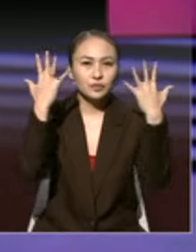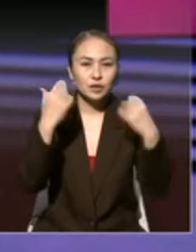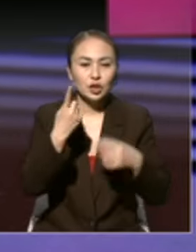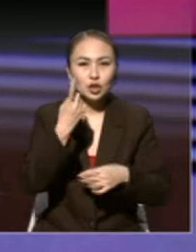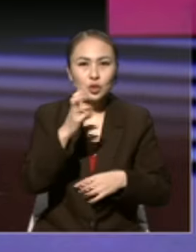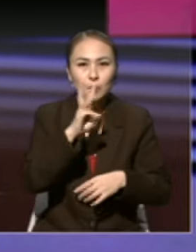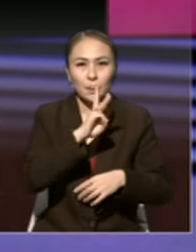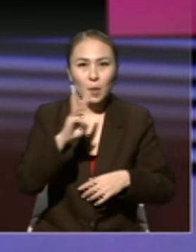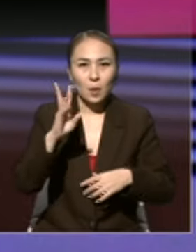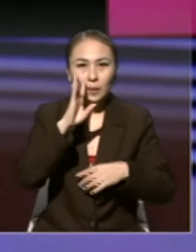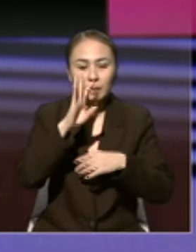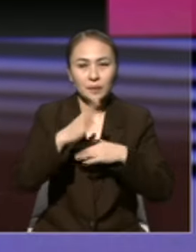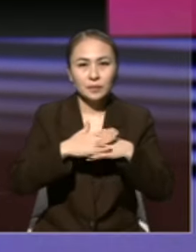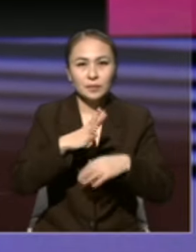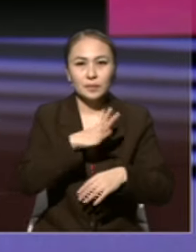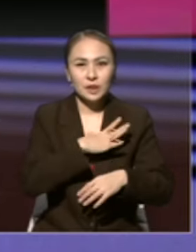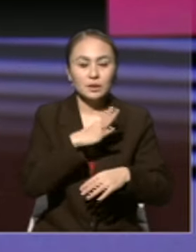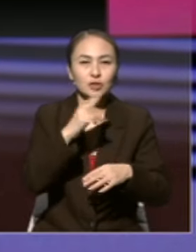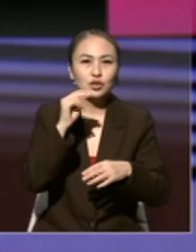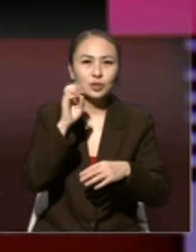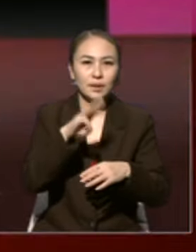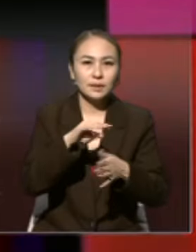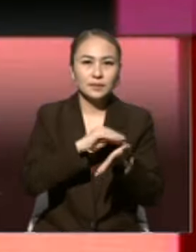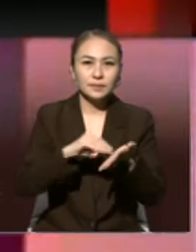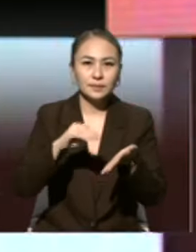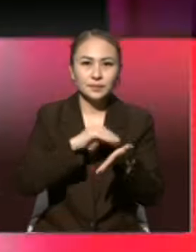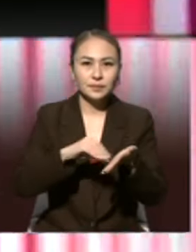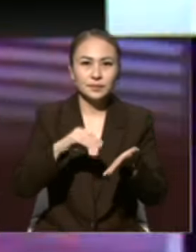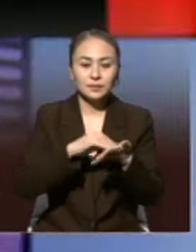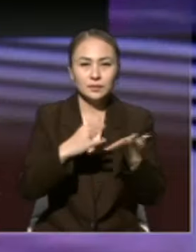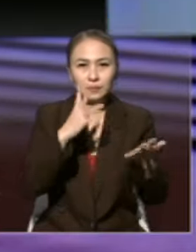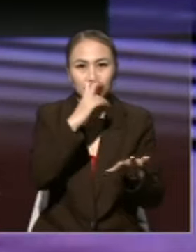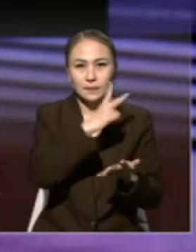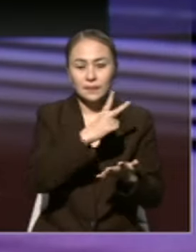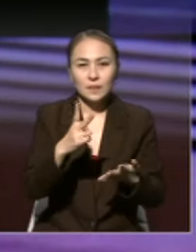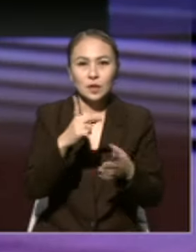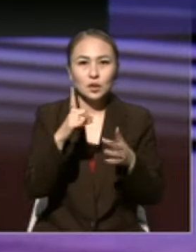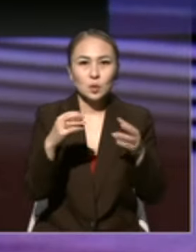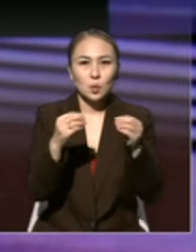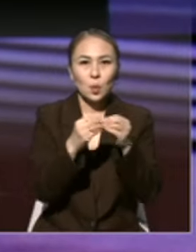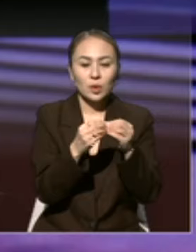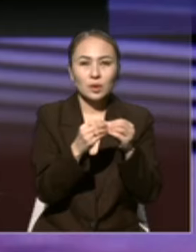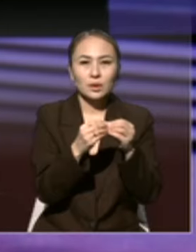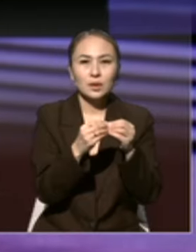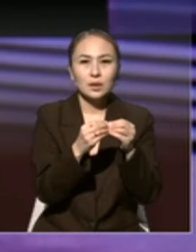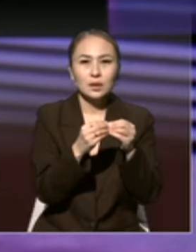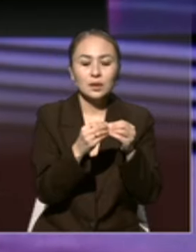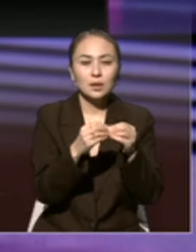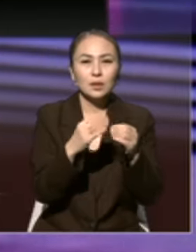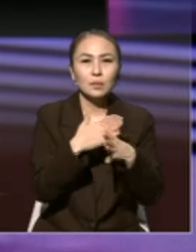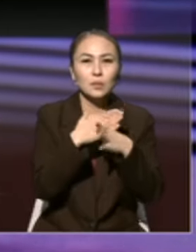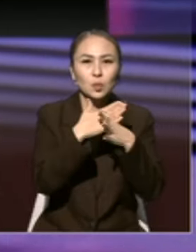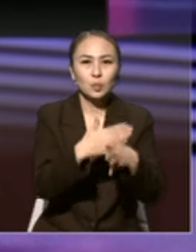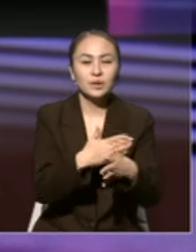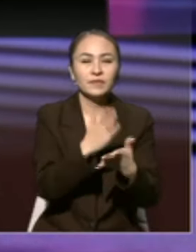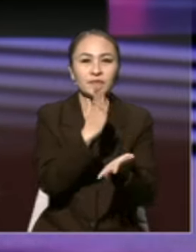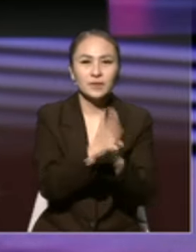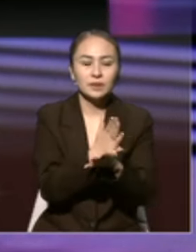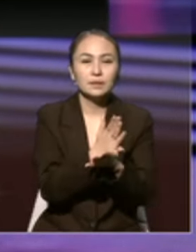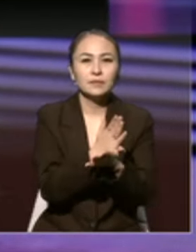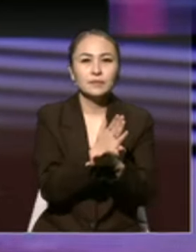миллиондан астам десек, мына кешке қарай мен чатты қарасам 110 миллиондан осына гуманитарлық көмектер